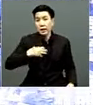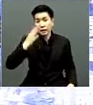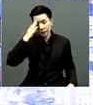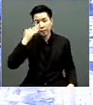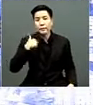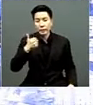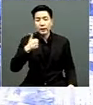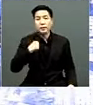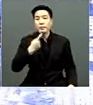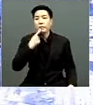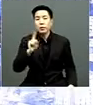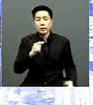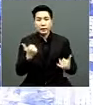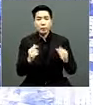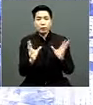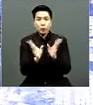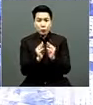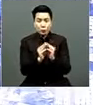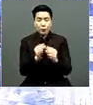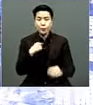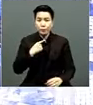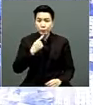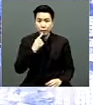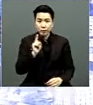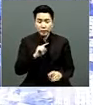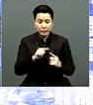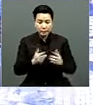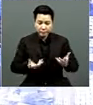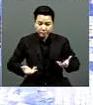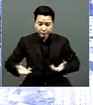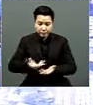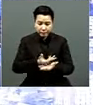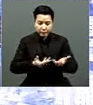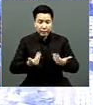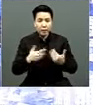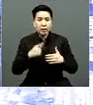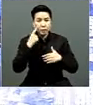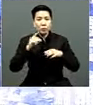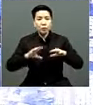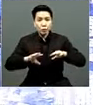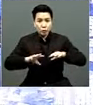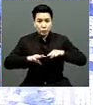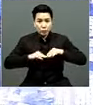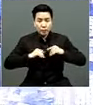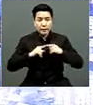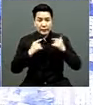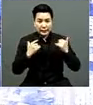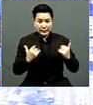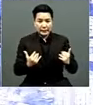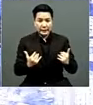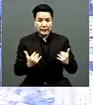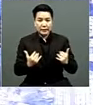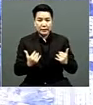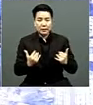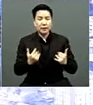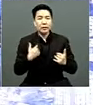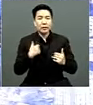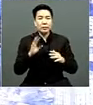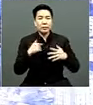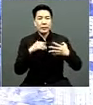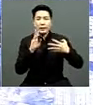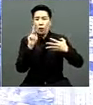ได้เลยนะครับในที่ประชุมนะครับก็ได้พิจารณาเห็นชอบในหลักการนะครับที่จะมีประมาณสัก